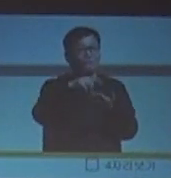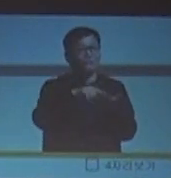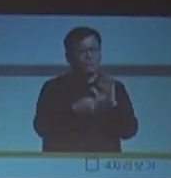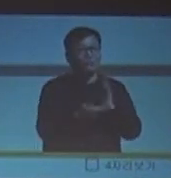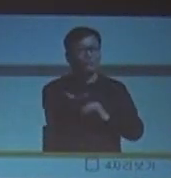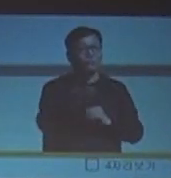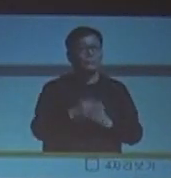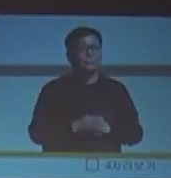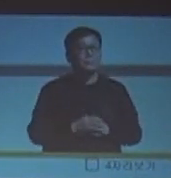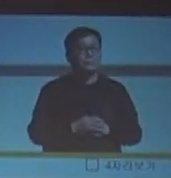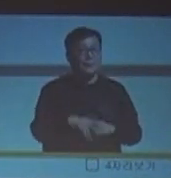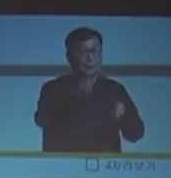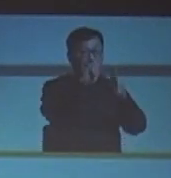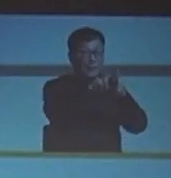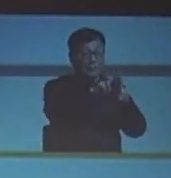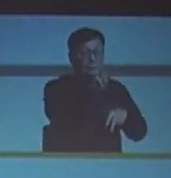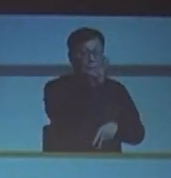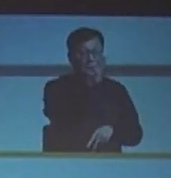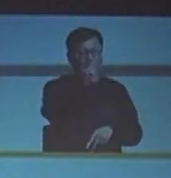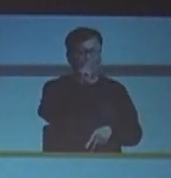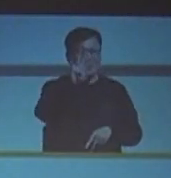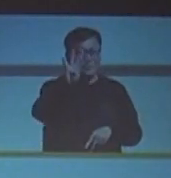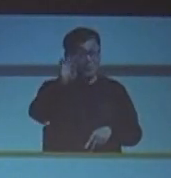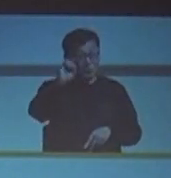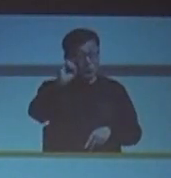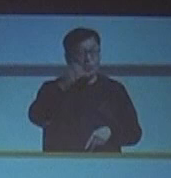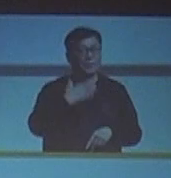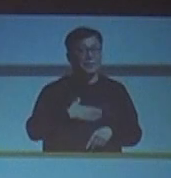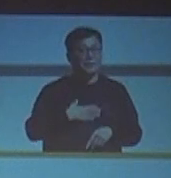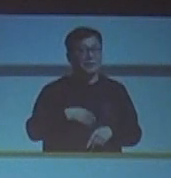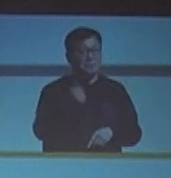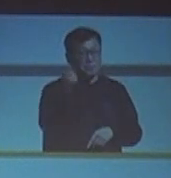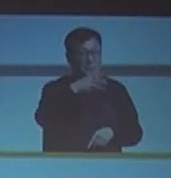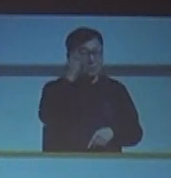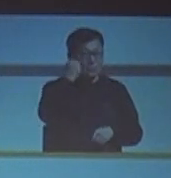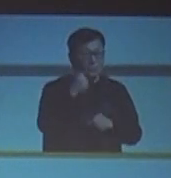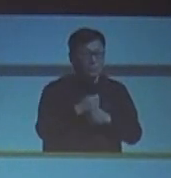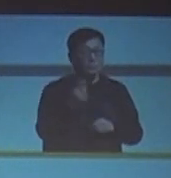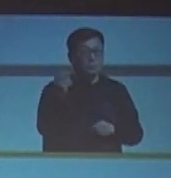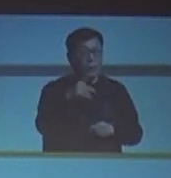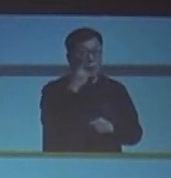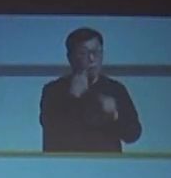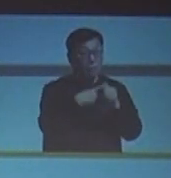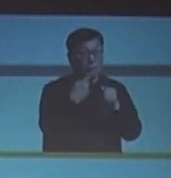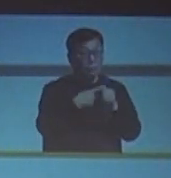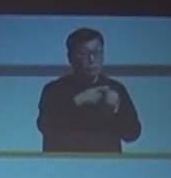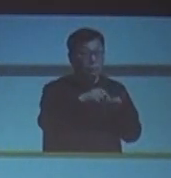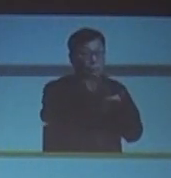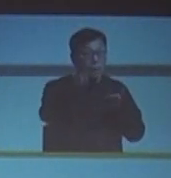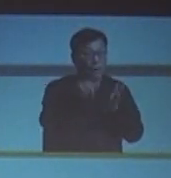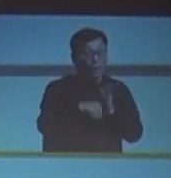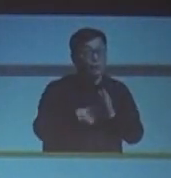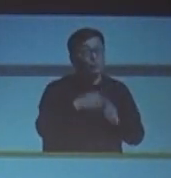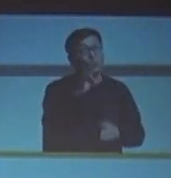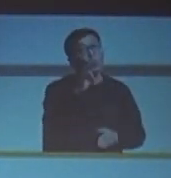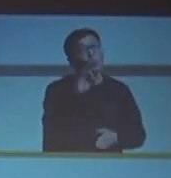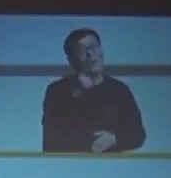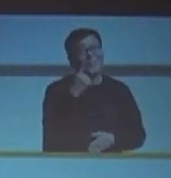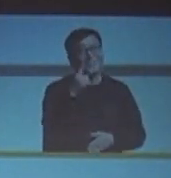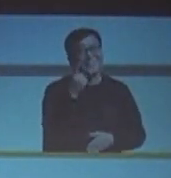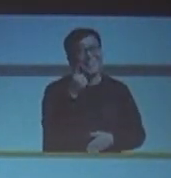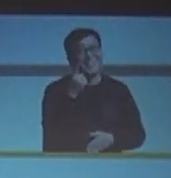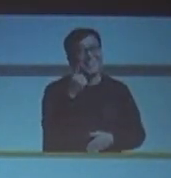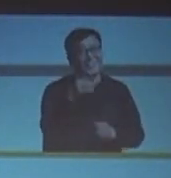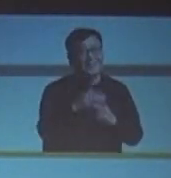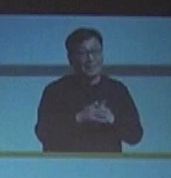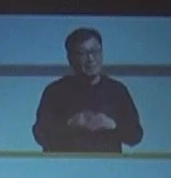네, 샵 2340 다시 한번 알려드립니다. 샵 2340이고요. 참고로 한 번 보낼 때 100원씩 든다고 하니까 네,